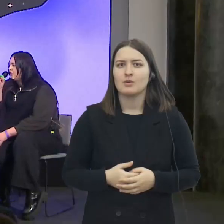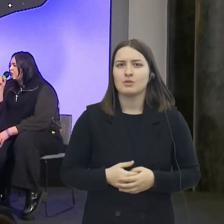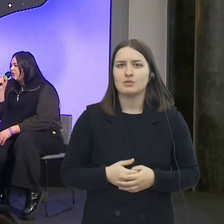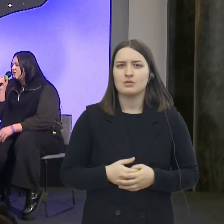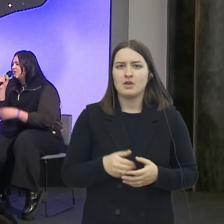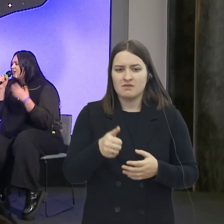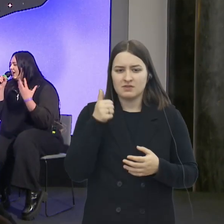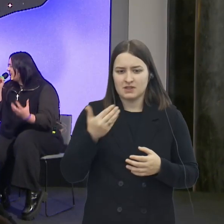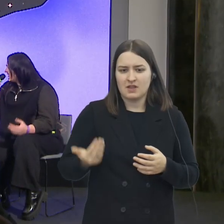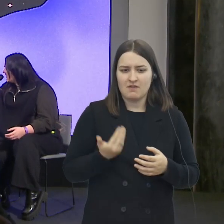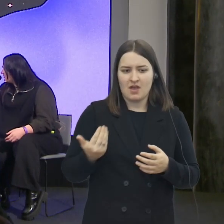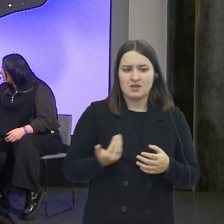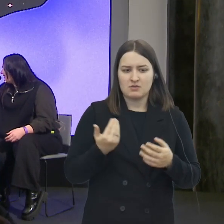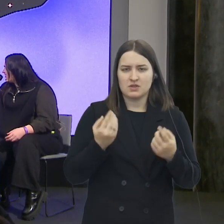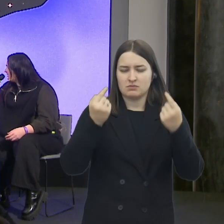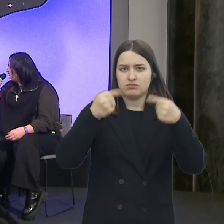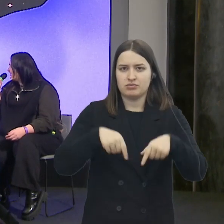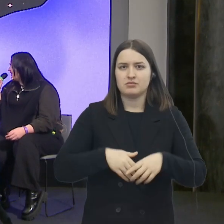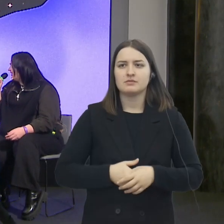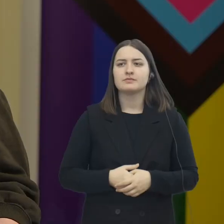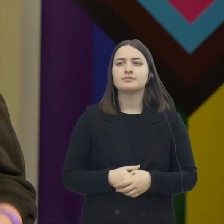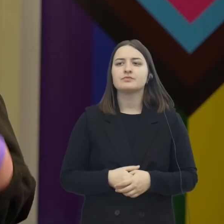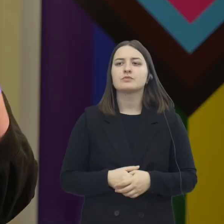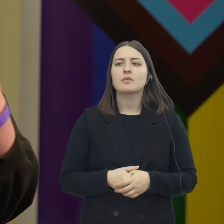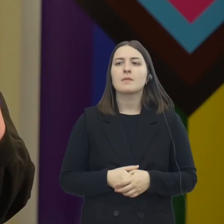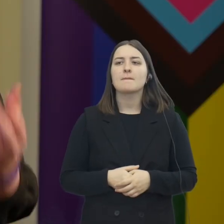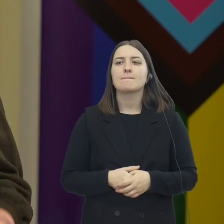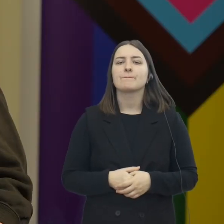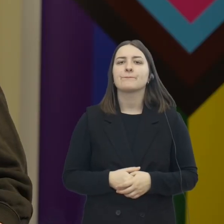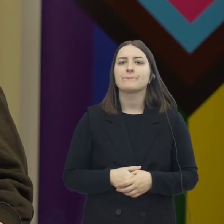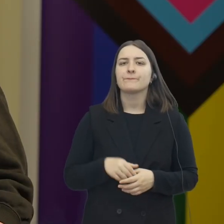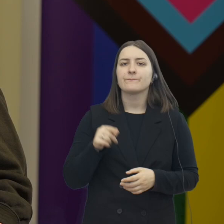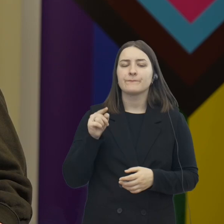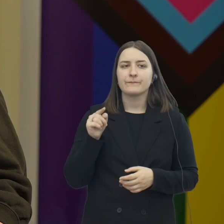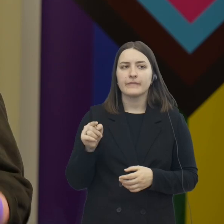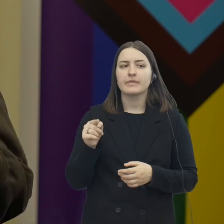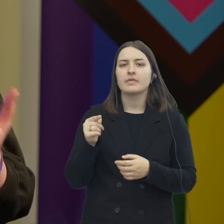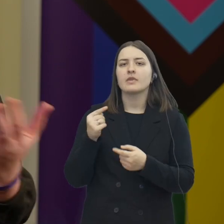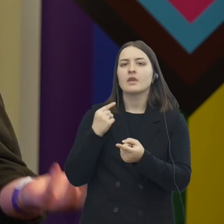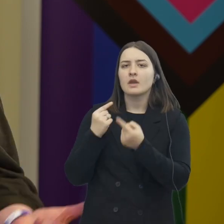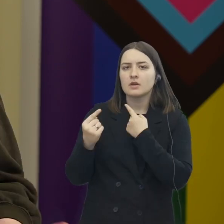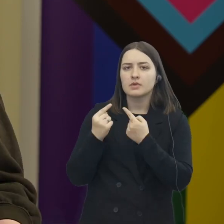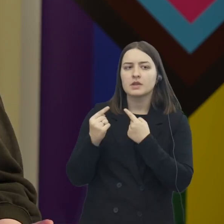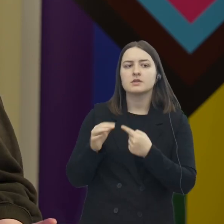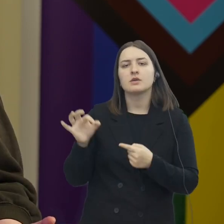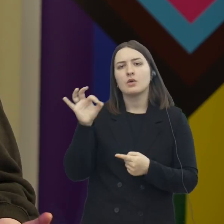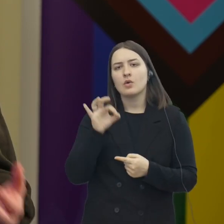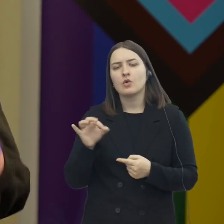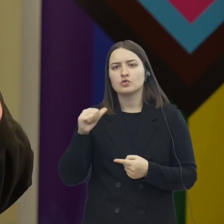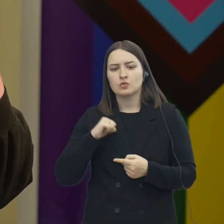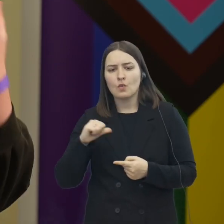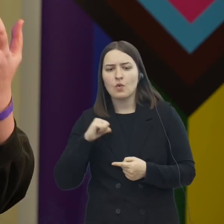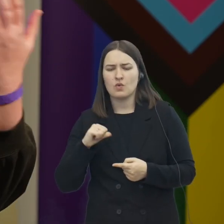Kalbant apie tuos kaltinančius asmenys, ar ne? Tie kaltinantis asmenys, kurie kaltina trans